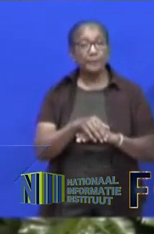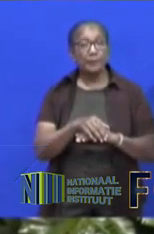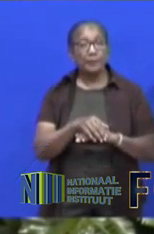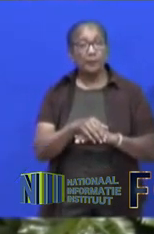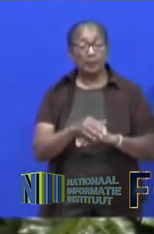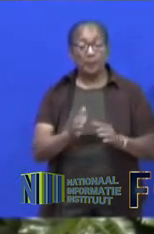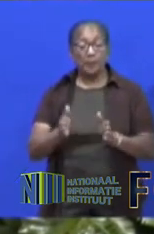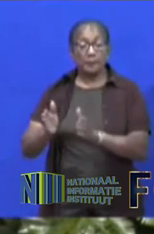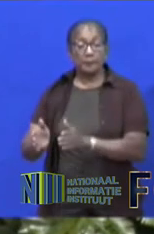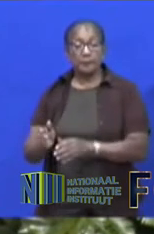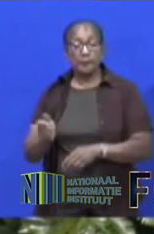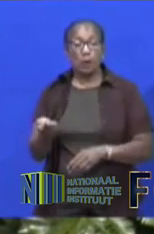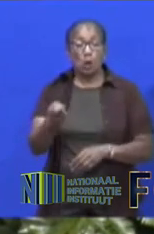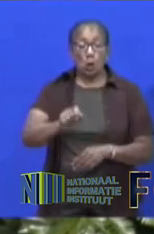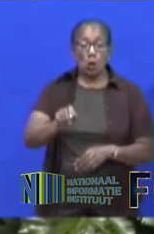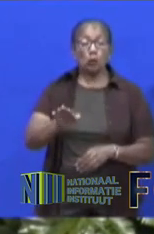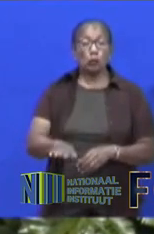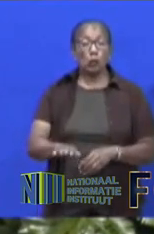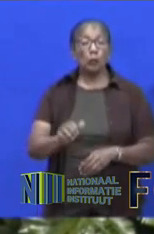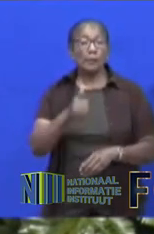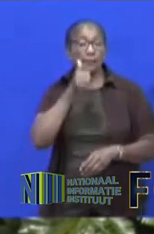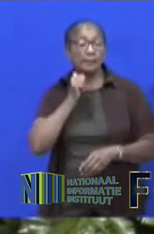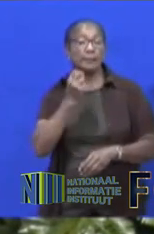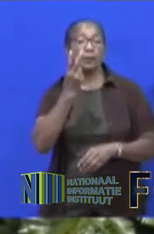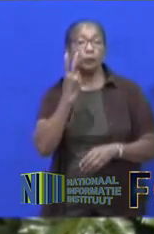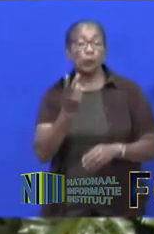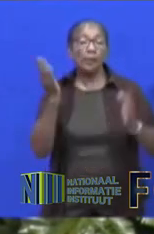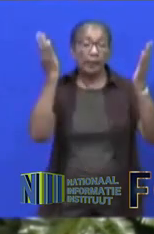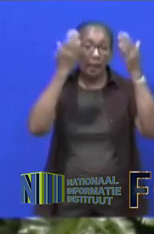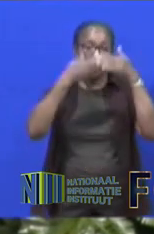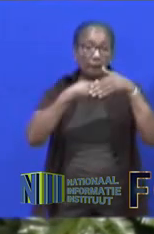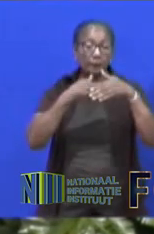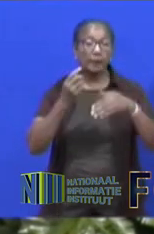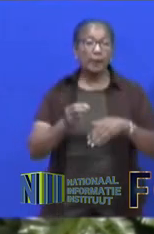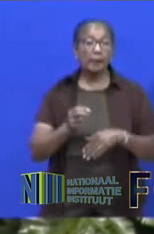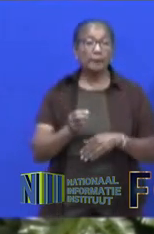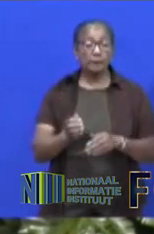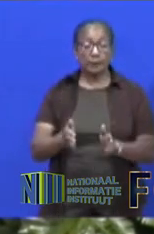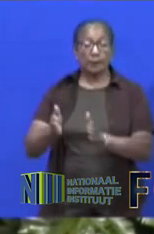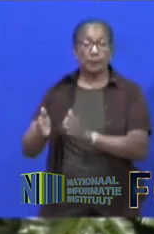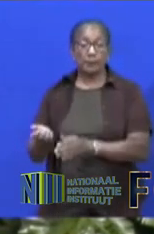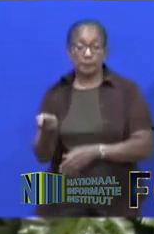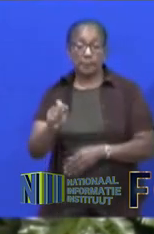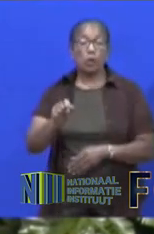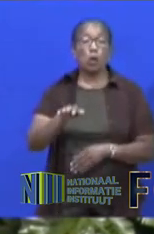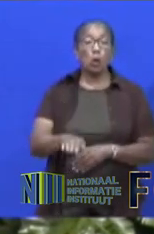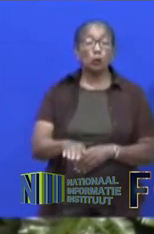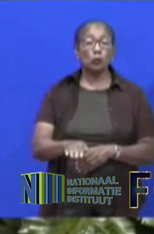partiële lockdown. Gisteren hebben wij de tweede avond gehad van de partiële lockdown.